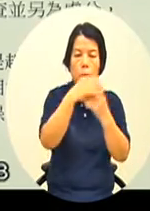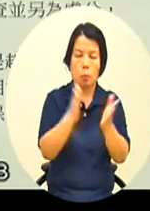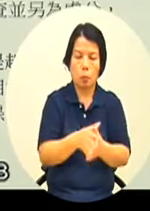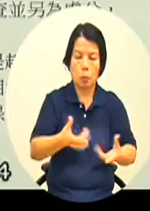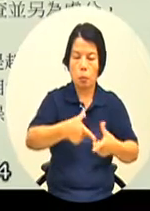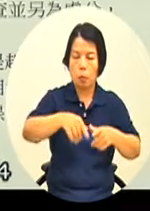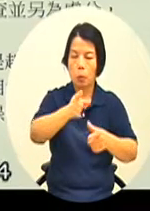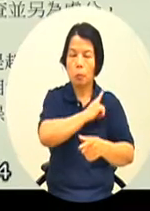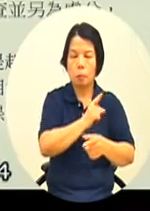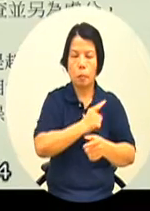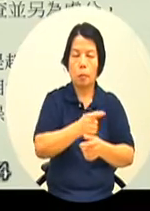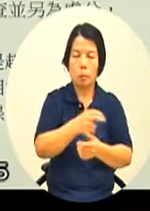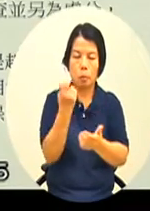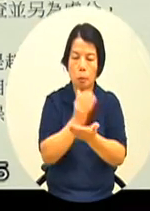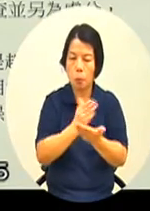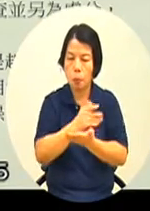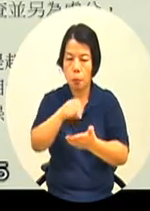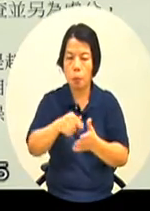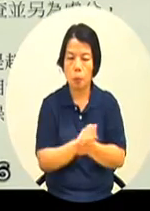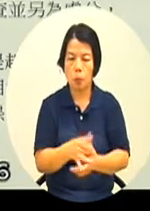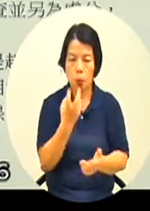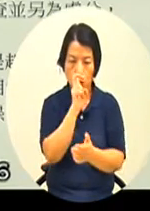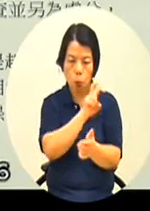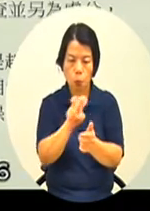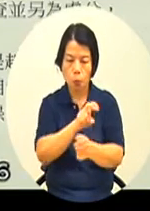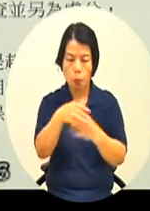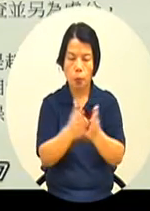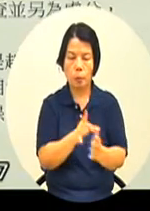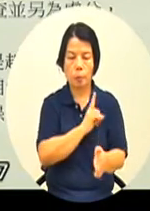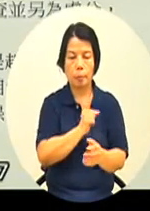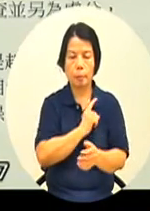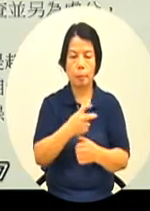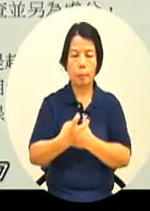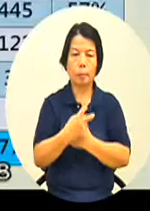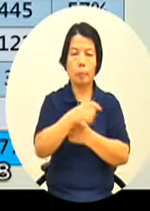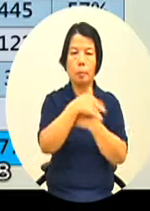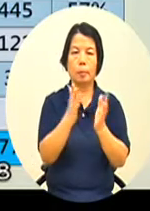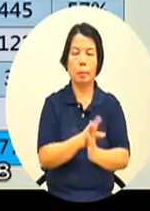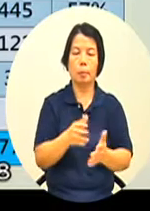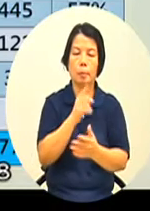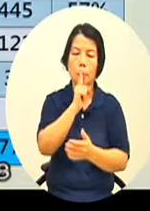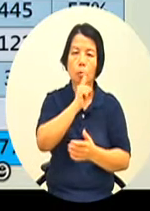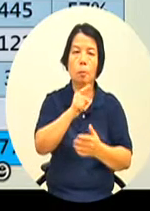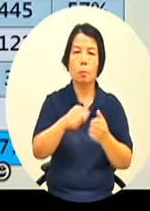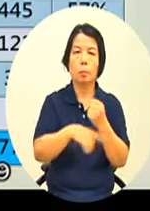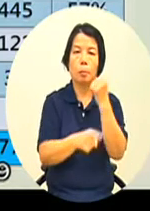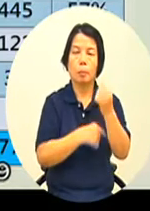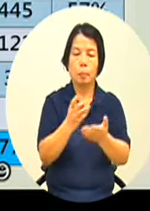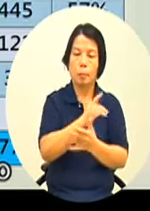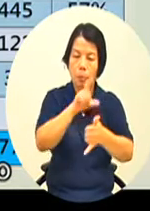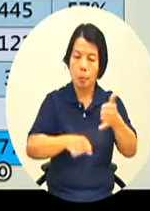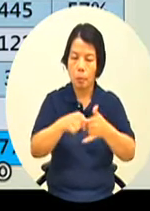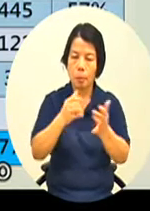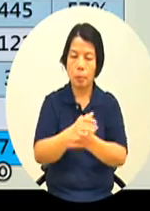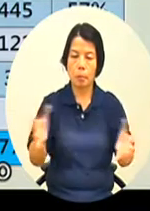行处分，督促行政机关积极自省。本期诉愿审议案件统计合计共